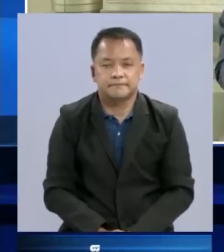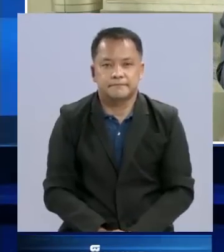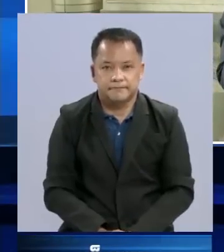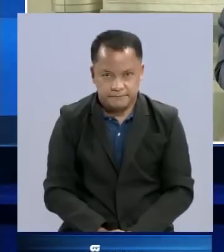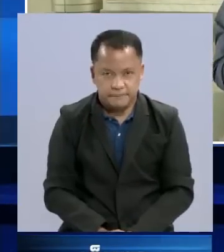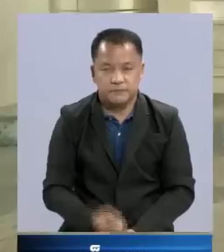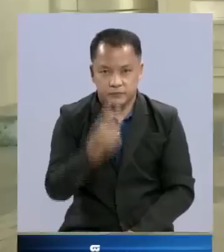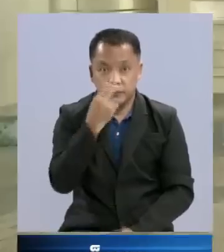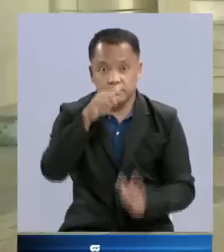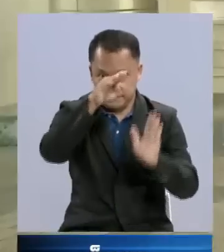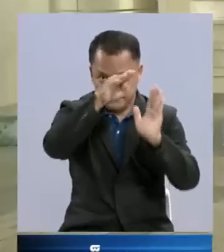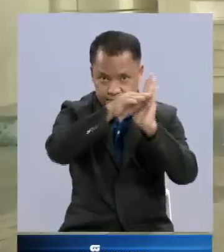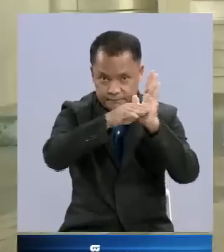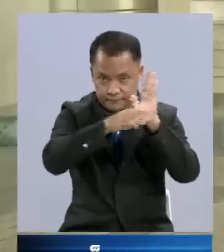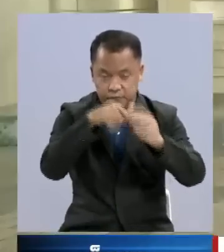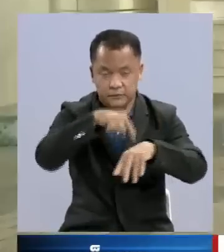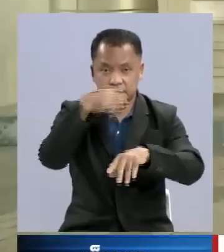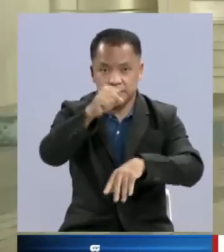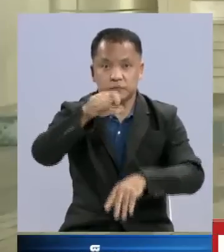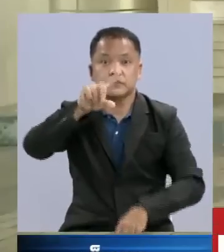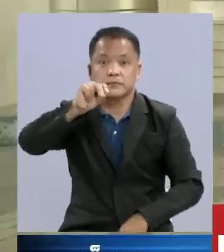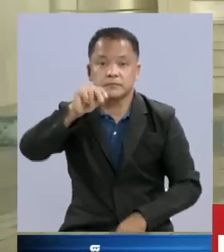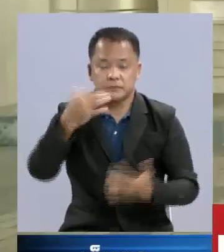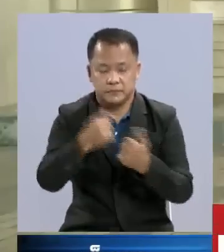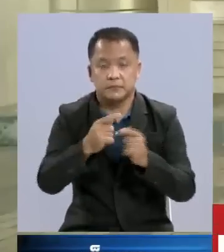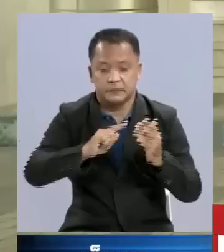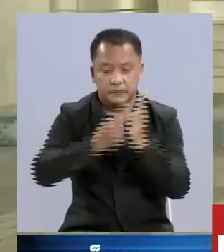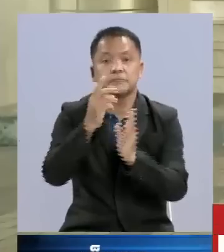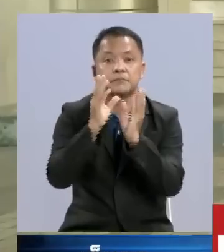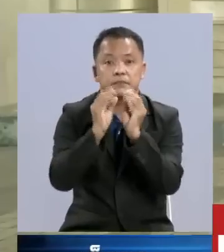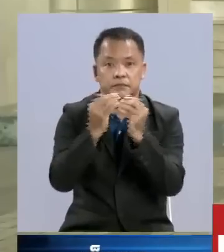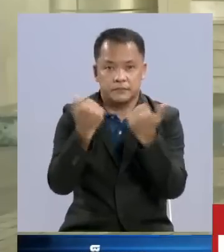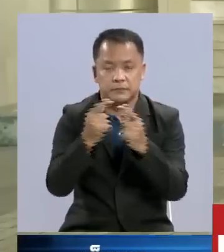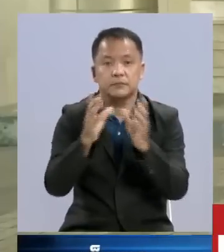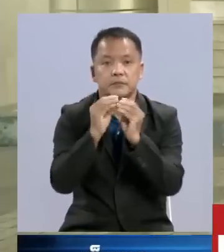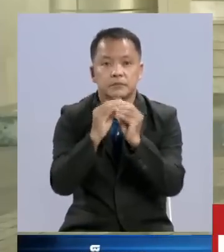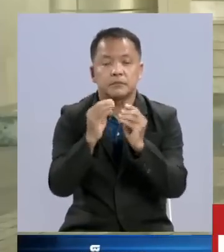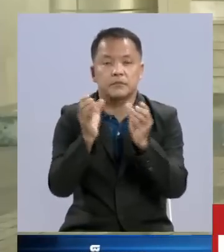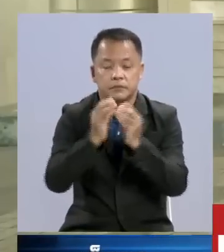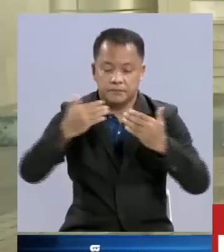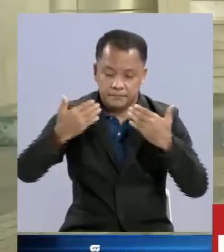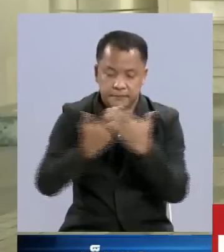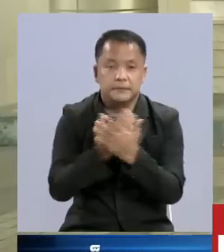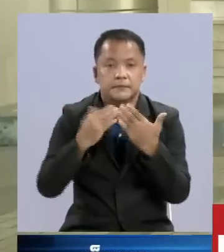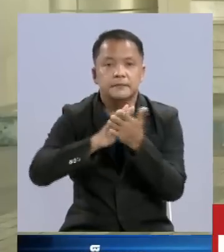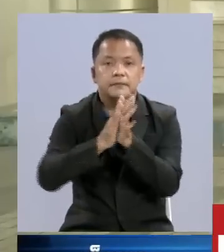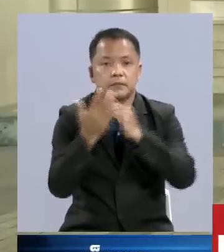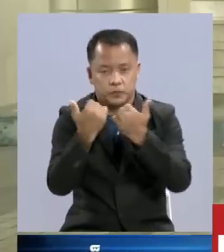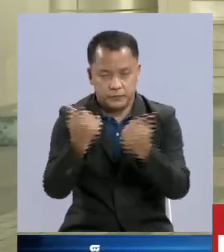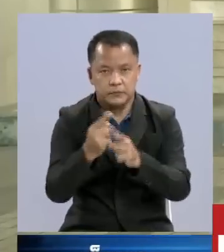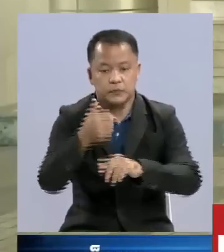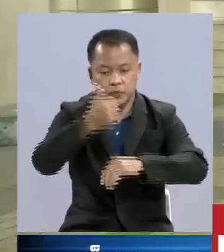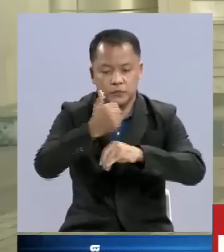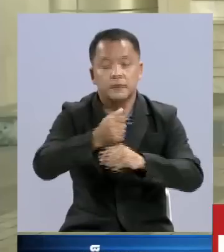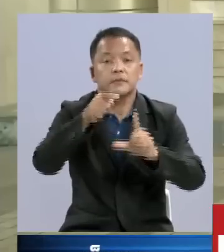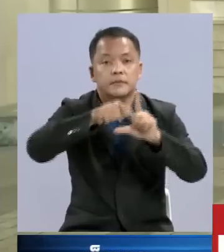ครับถ้าดูจากกำหนดการแล้วนะครับ 10:30 นน่าจะมีการเริ่มประชุมแล้วนะครับซึ่งการประชุมคณะเปลี่ยนผ่านวันนี้จะมีหัวหน้าพร